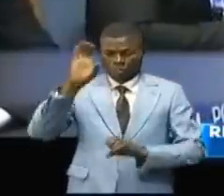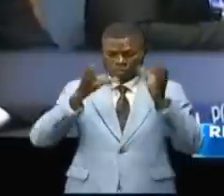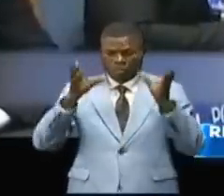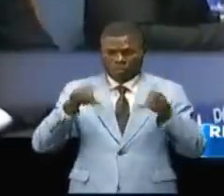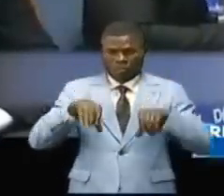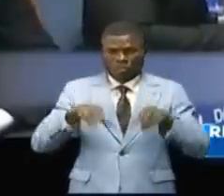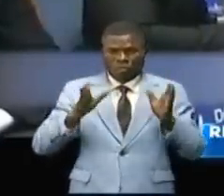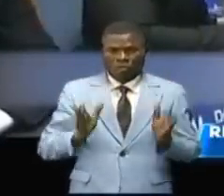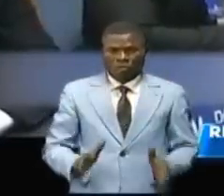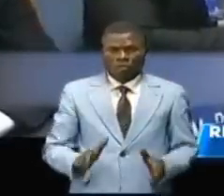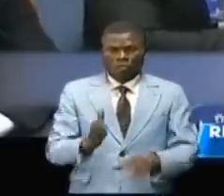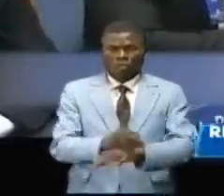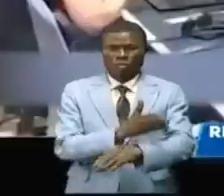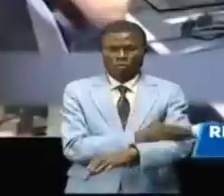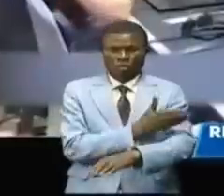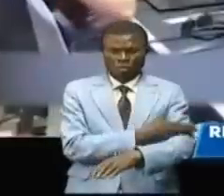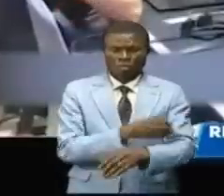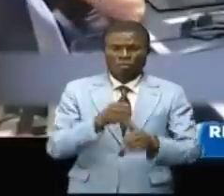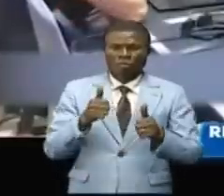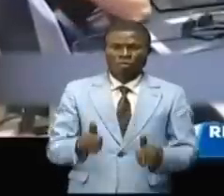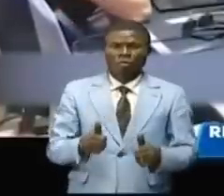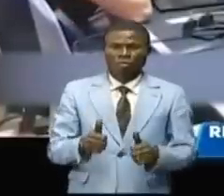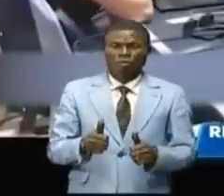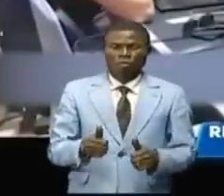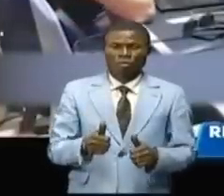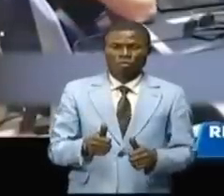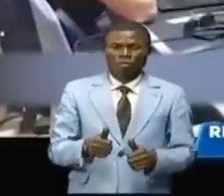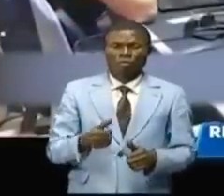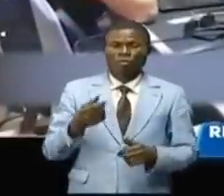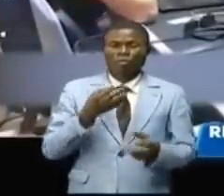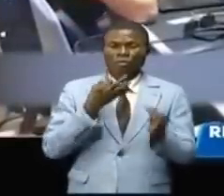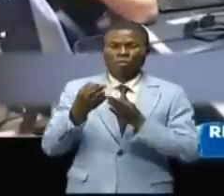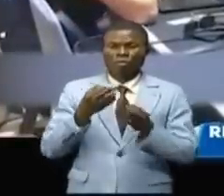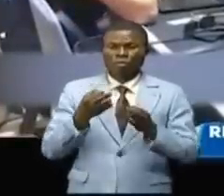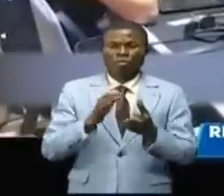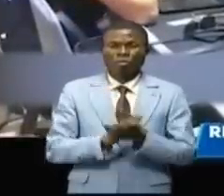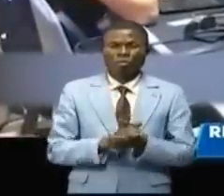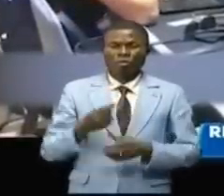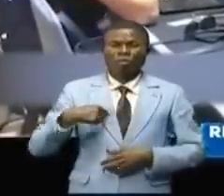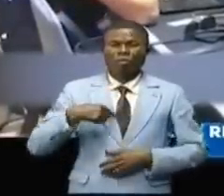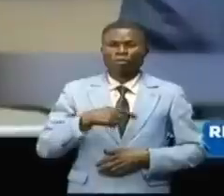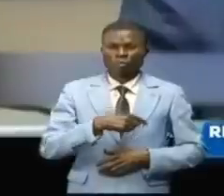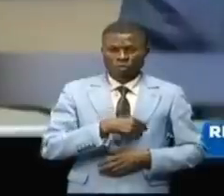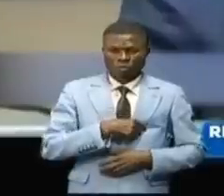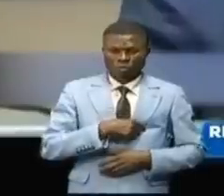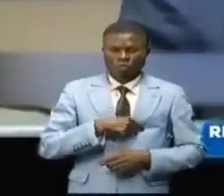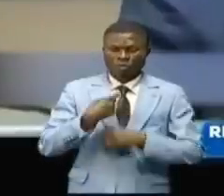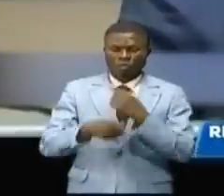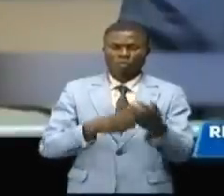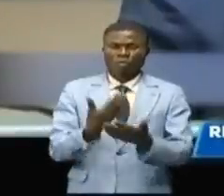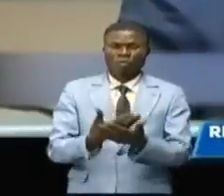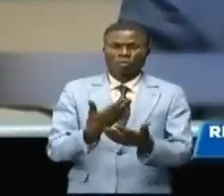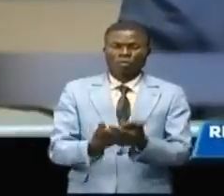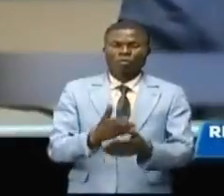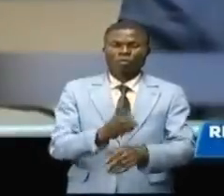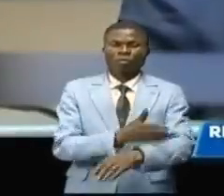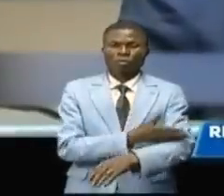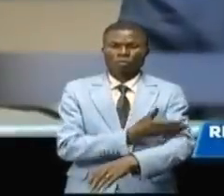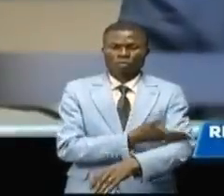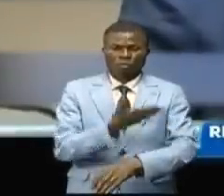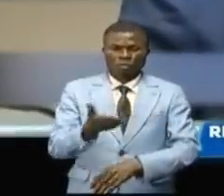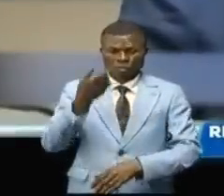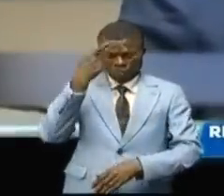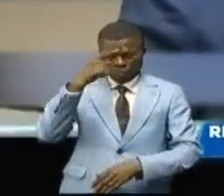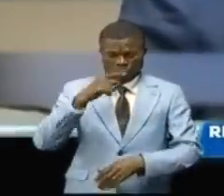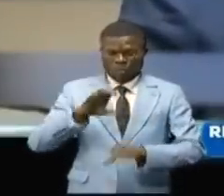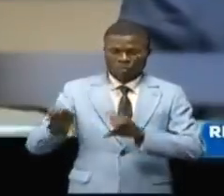congolais avance à grands pas. C'est comme pour dire, le train a déjà pris la vitesse des croisières et tout se